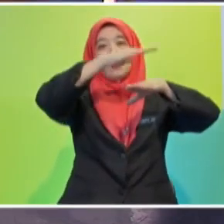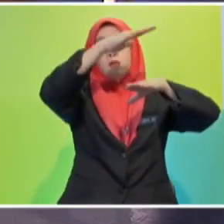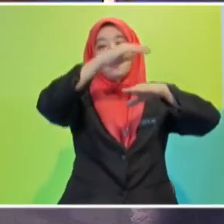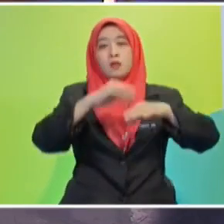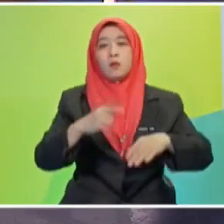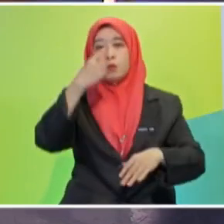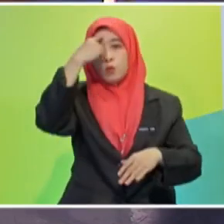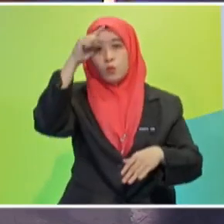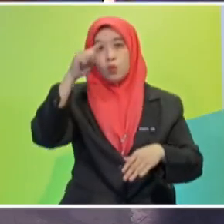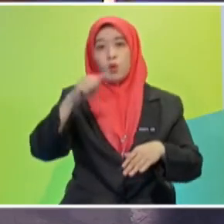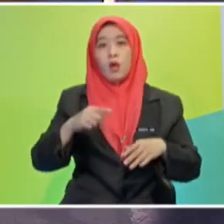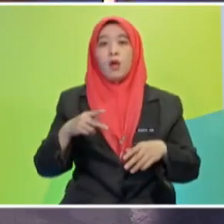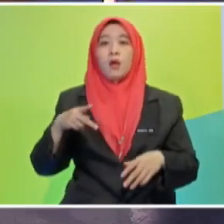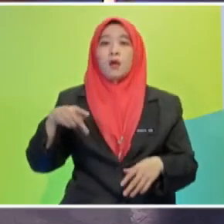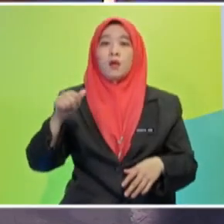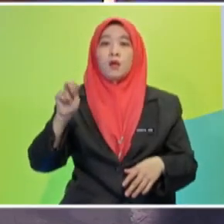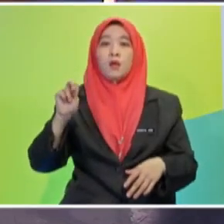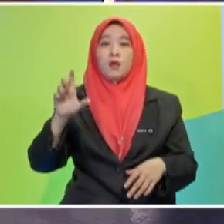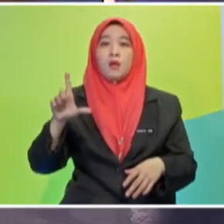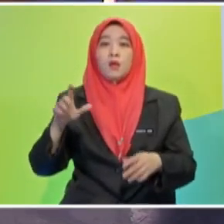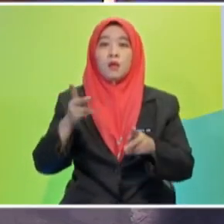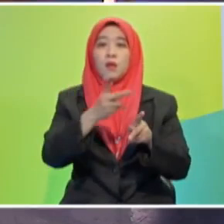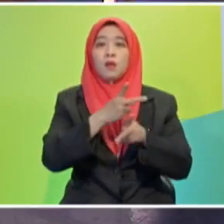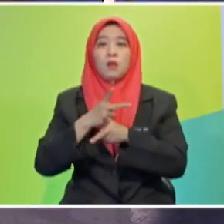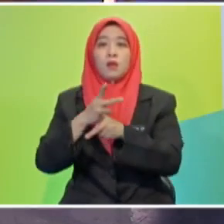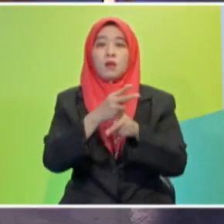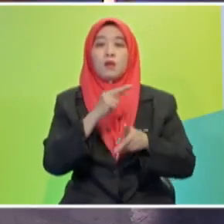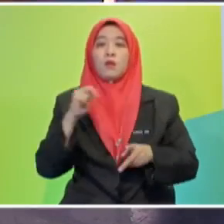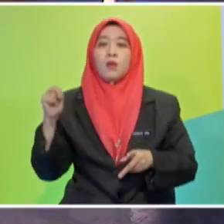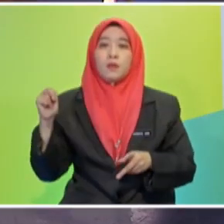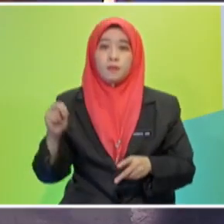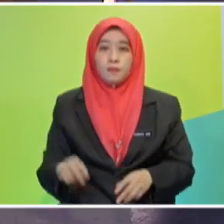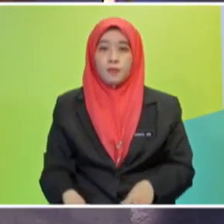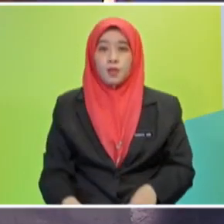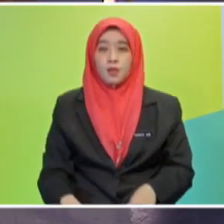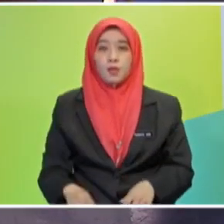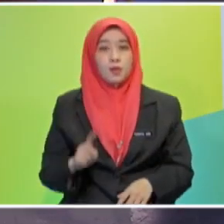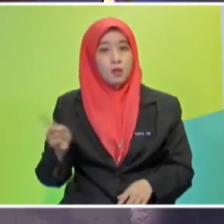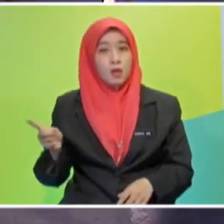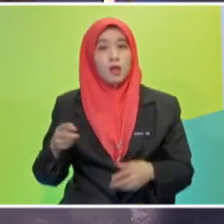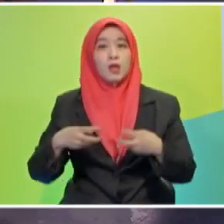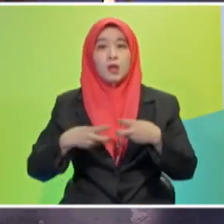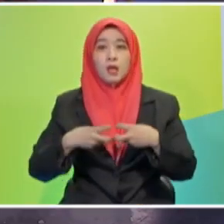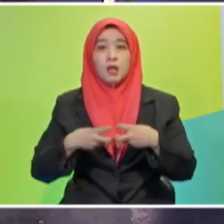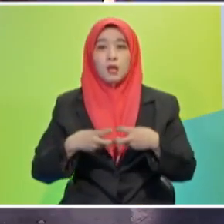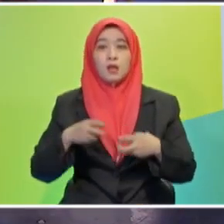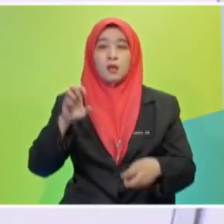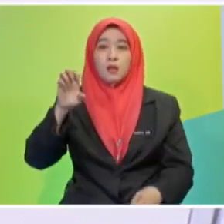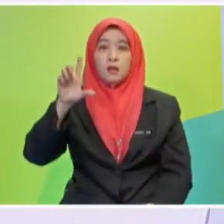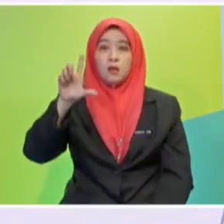untuk panel kawalan. Okey, panel kawalan ialah tadi Aiman cakap dia elektronik. Elektronik, betul